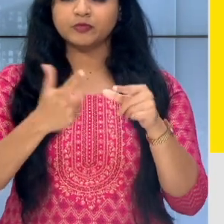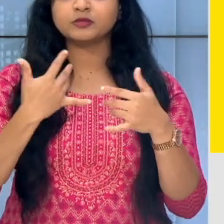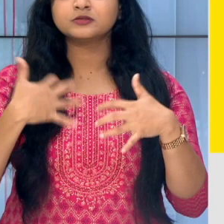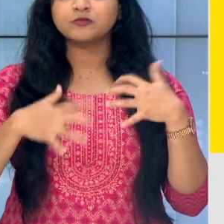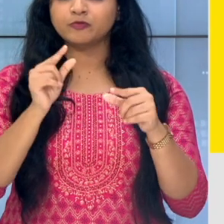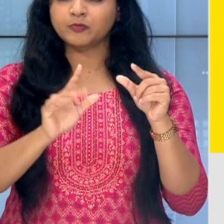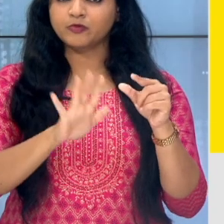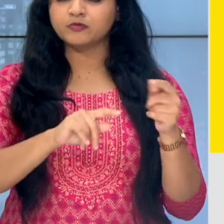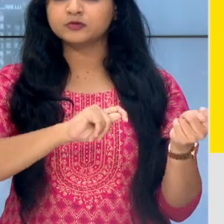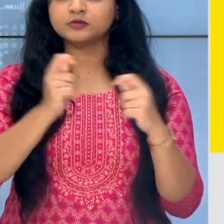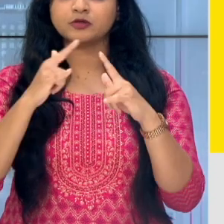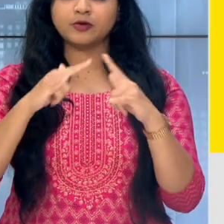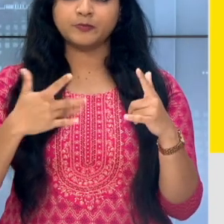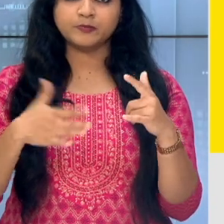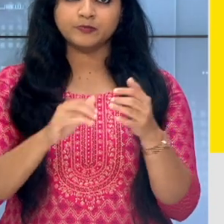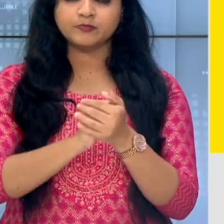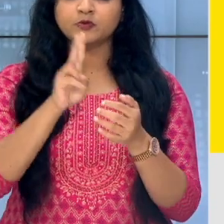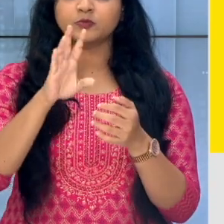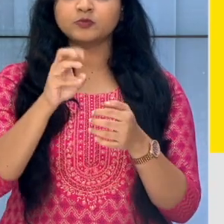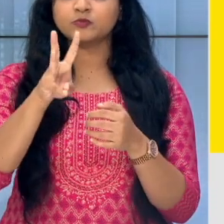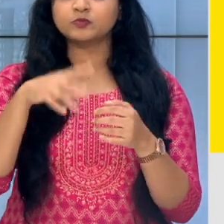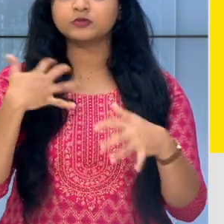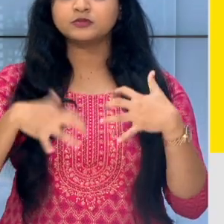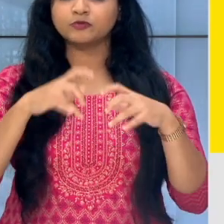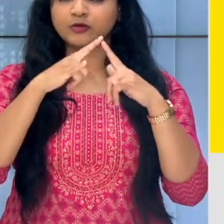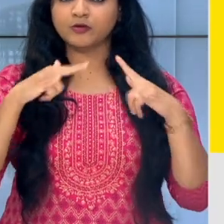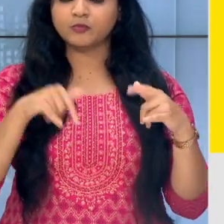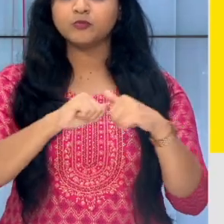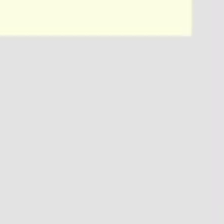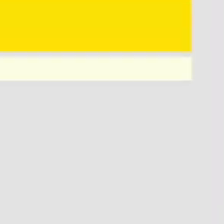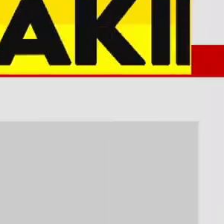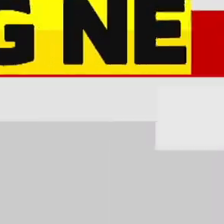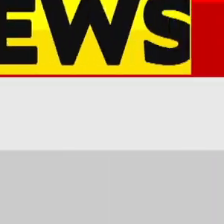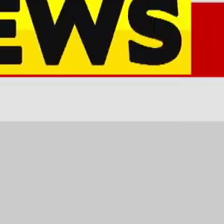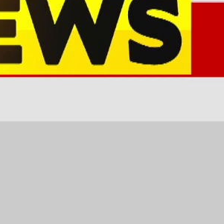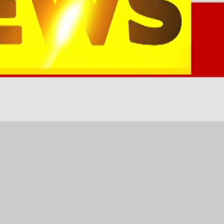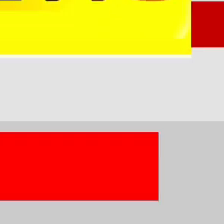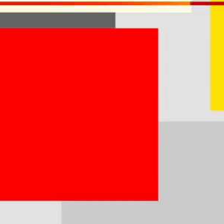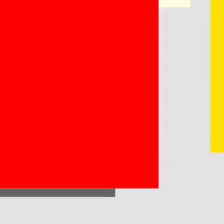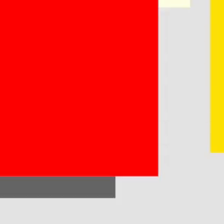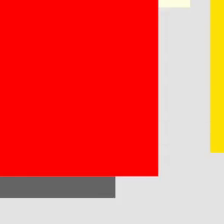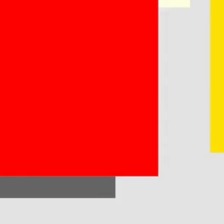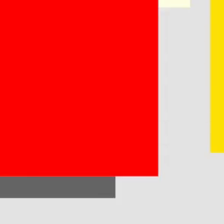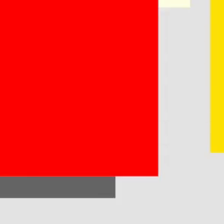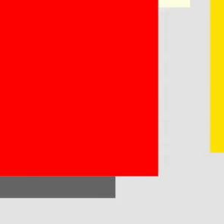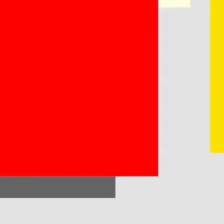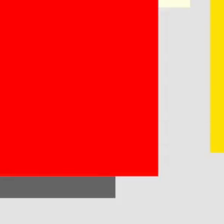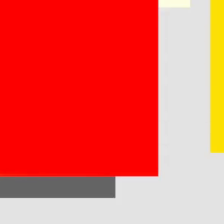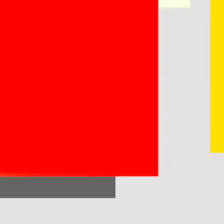ക്യാമ്പുകളിലേക്ക് മാറ്റിപ്പാർപ്പിച്ചു. 203 ദുരിതാശ്വാസ ക്യാമ്പുകളിലായി ആകെ 7844 പേരെയാണ് മാറ്റിപ്പാർപ്പിച്ചത്.